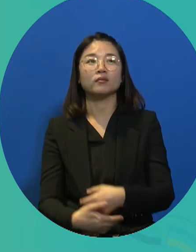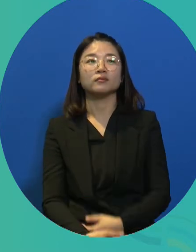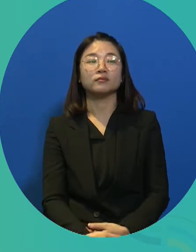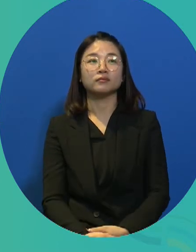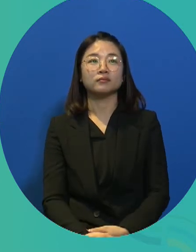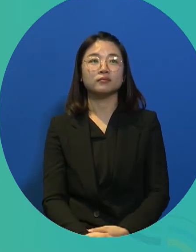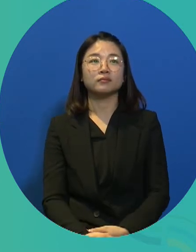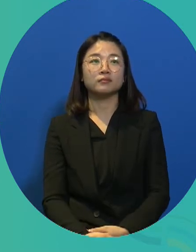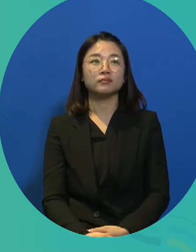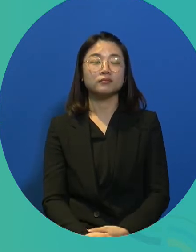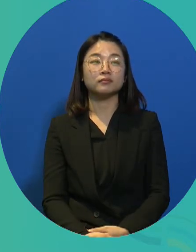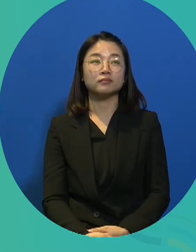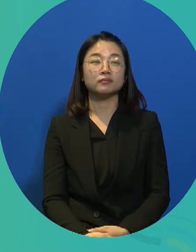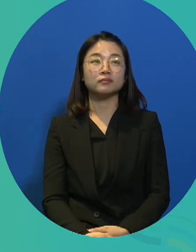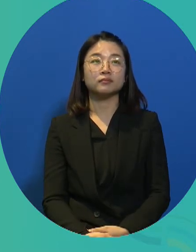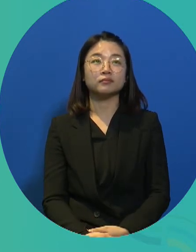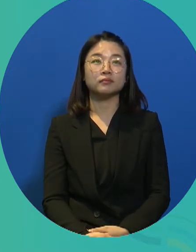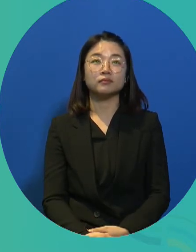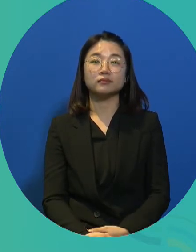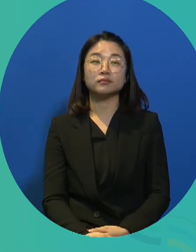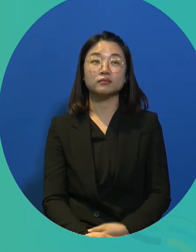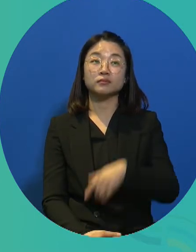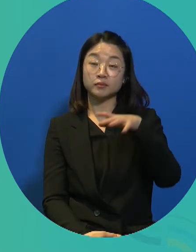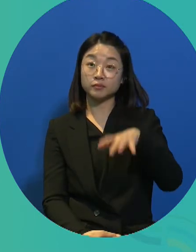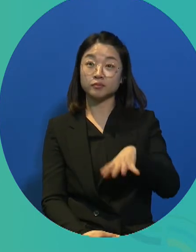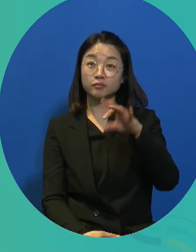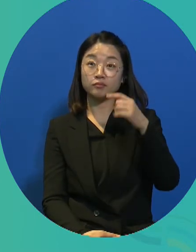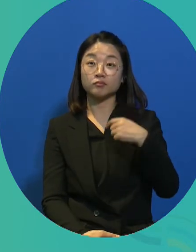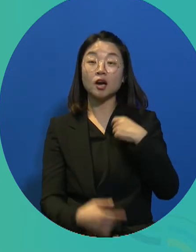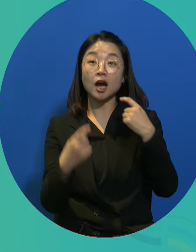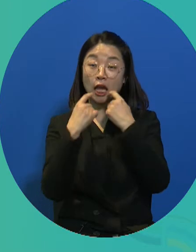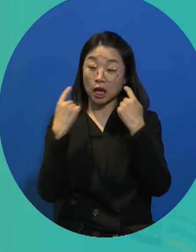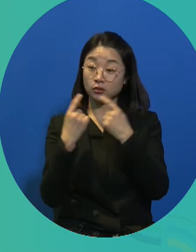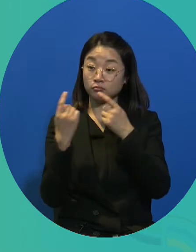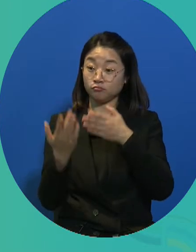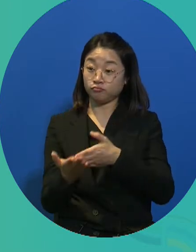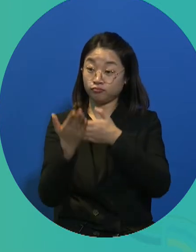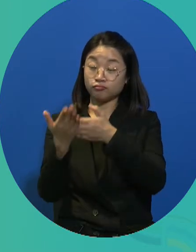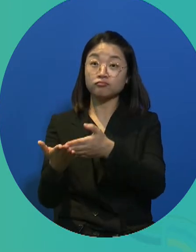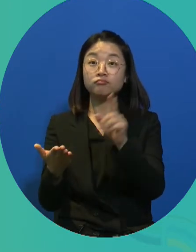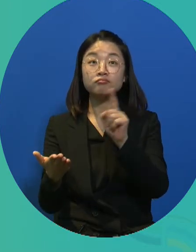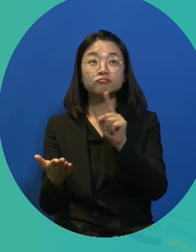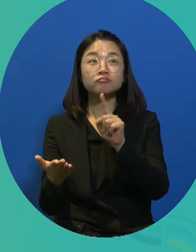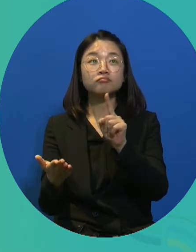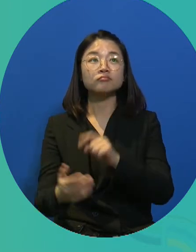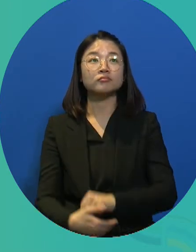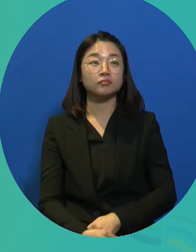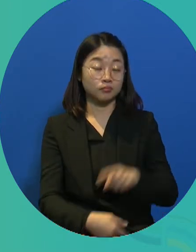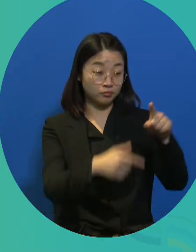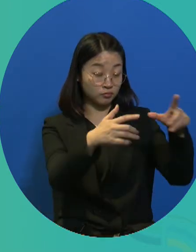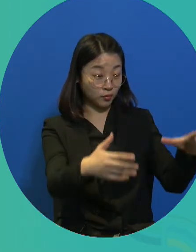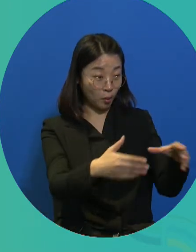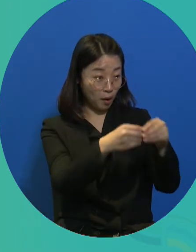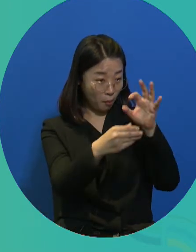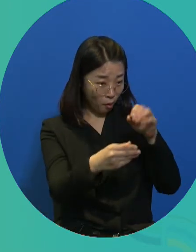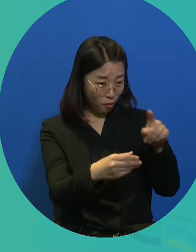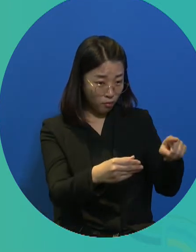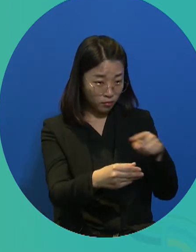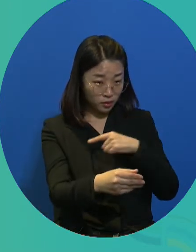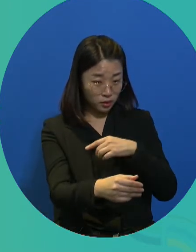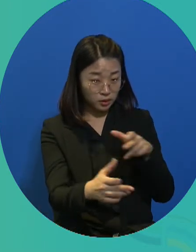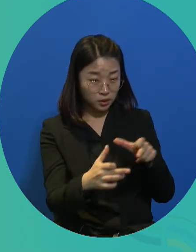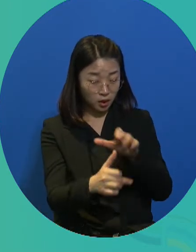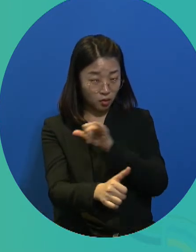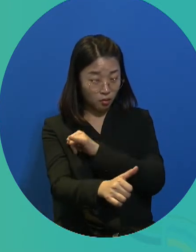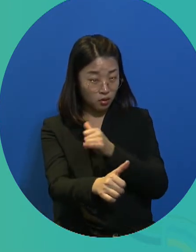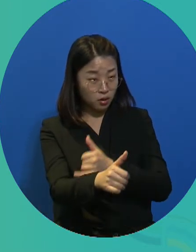가지가 가능하게 됩니다. 먼저 개인 진정에 대해서 보시면은 이제 협약상 권리가